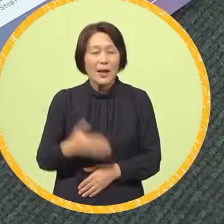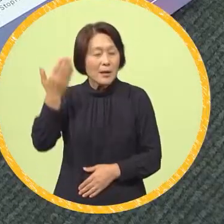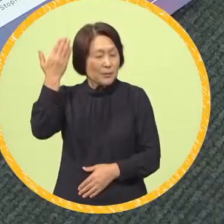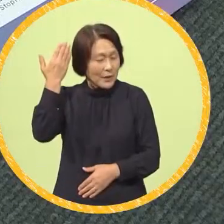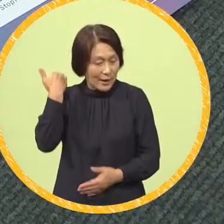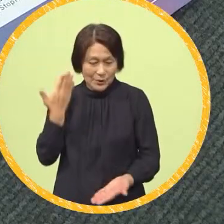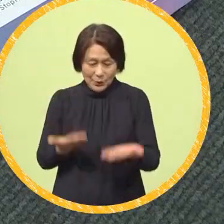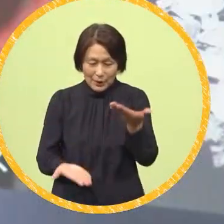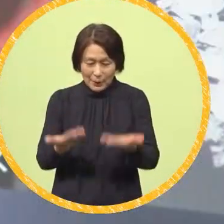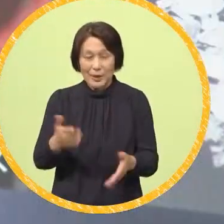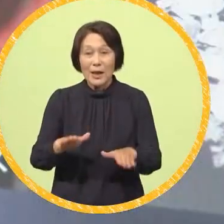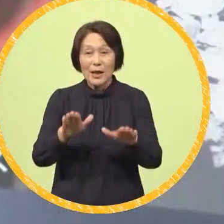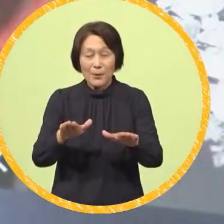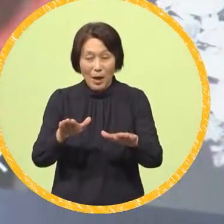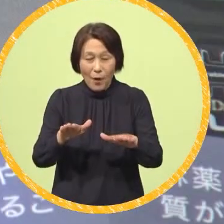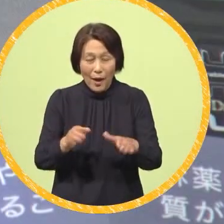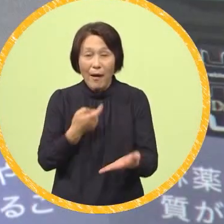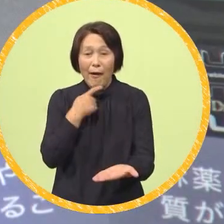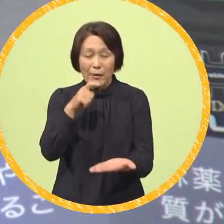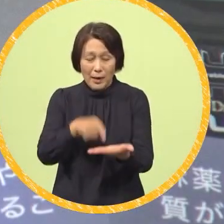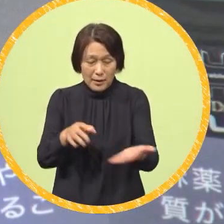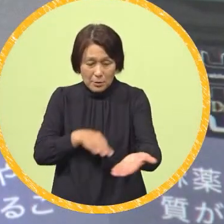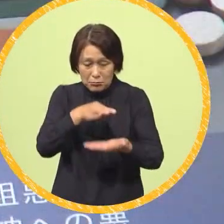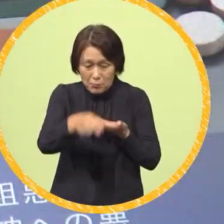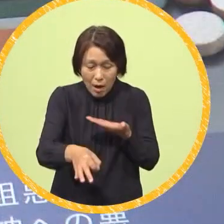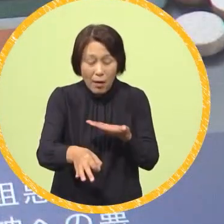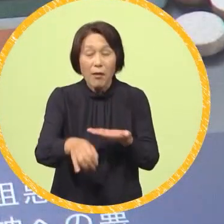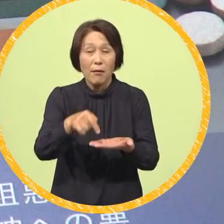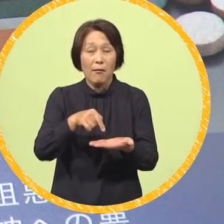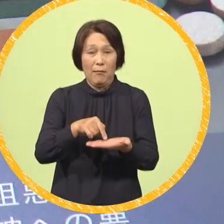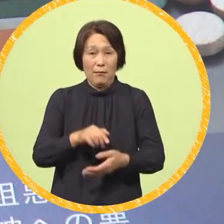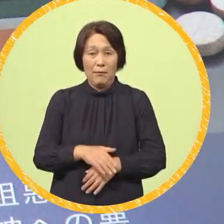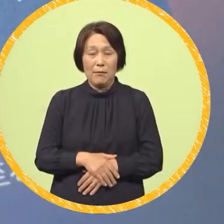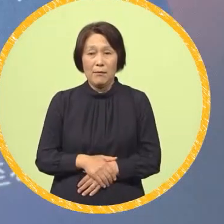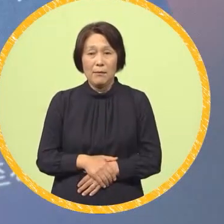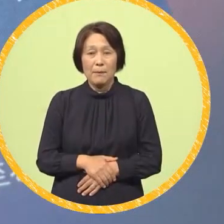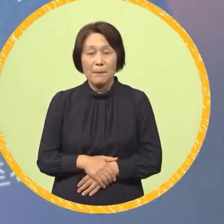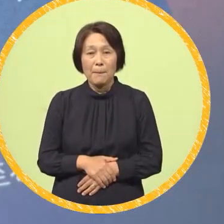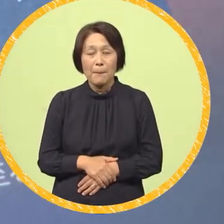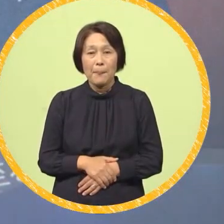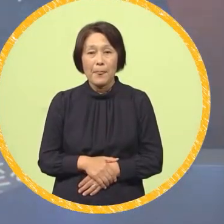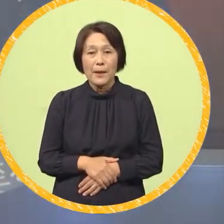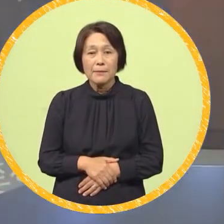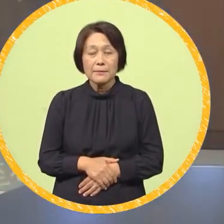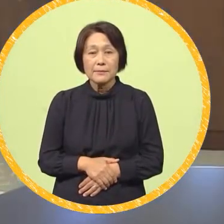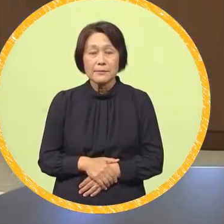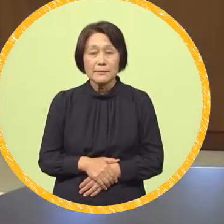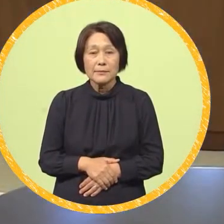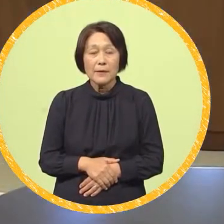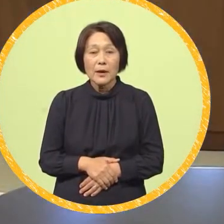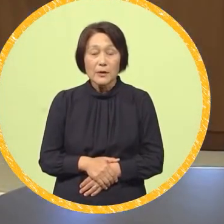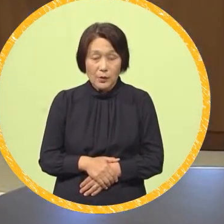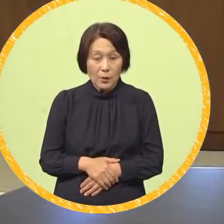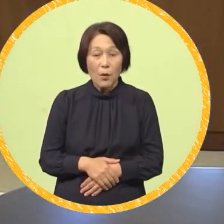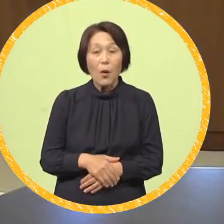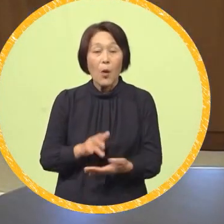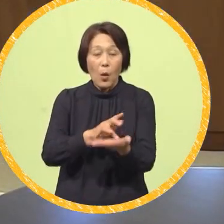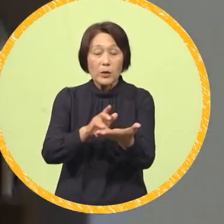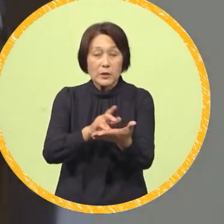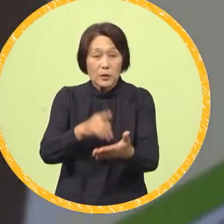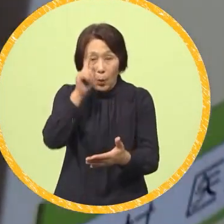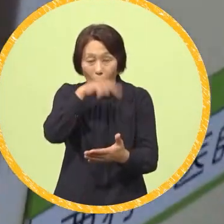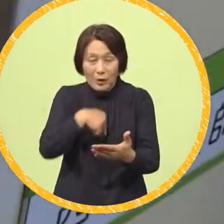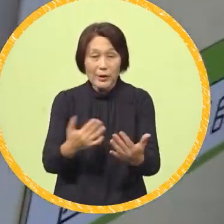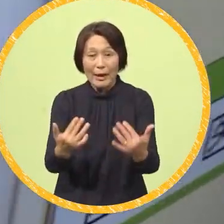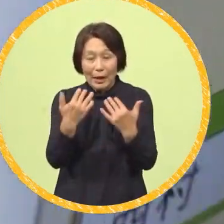昔と比べてより身近なものになってしまった違法薬物、改めてその作用にはどのようなものが